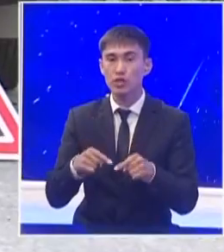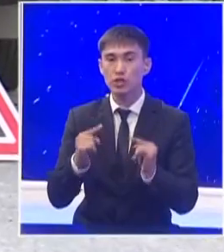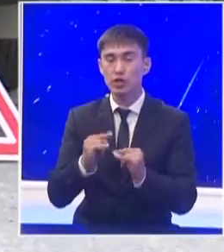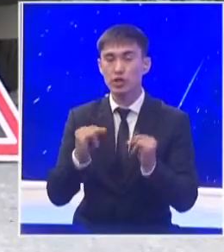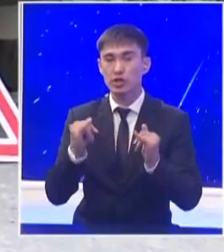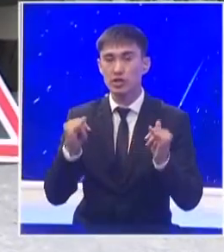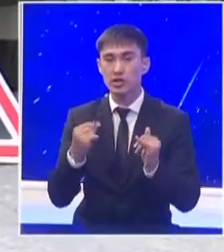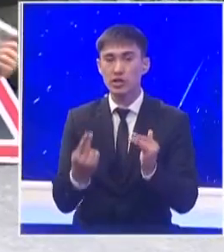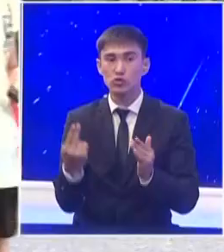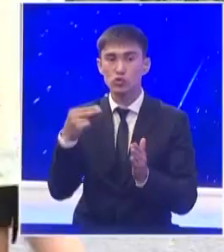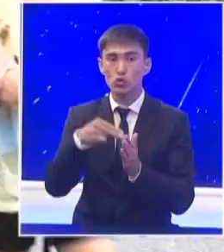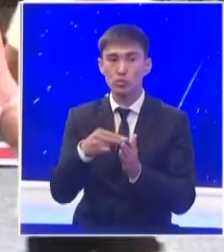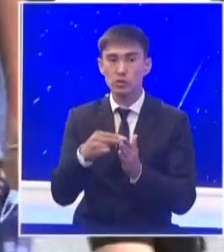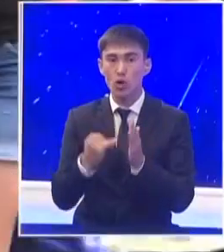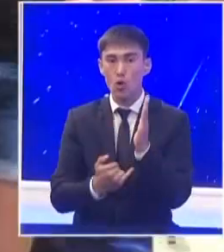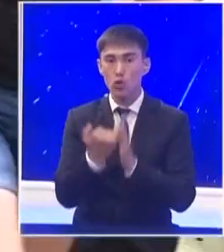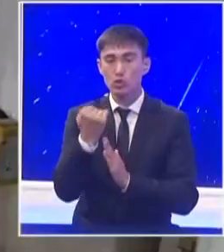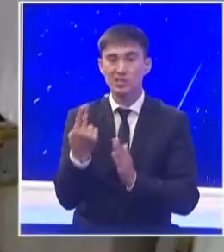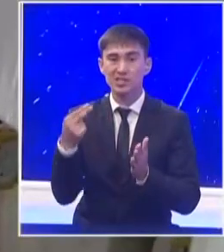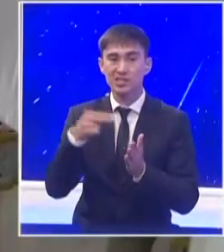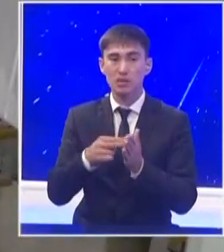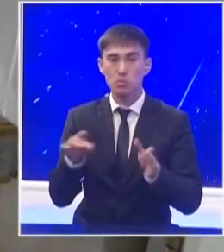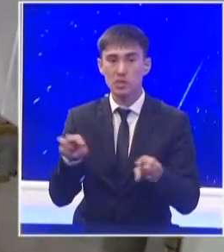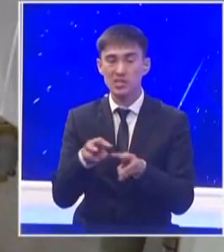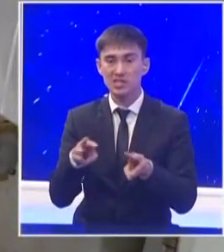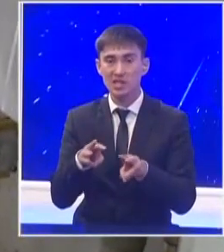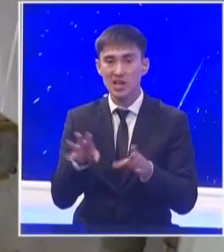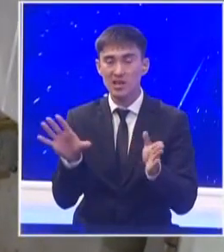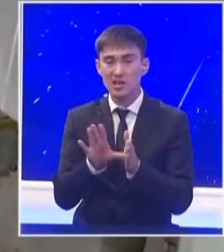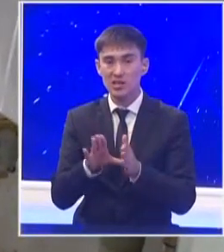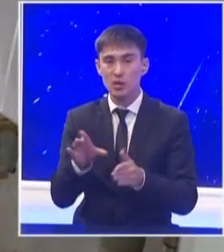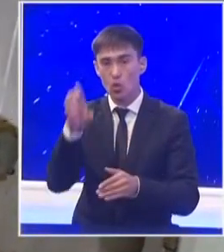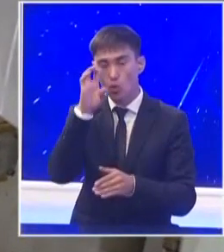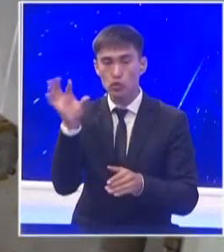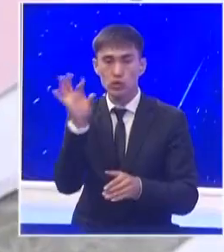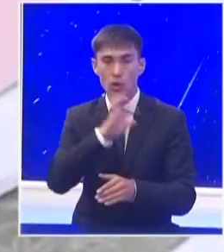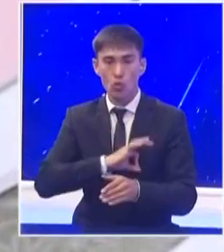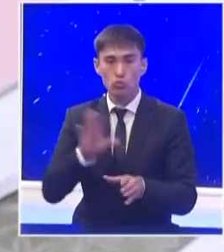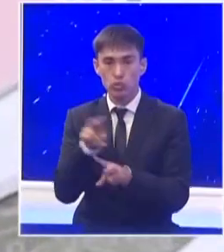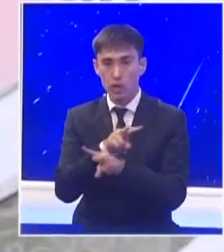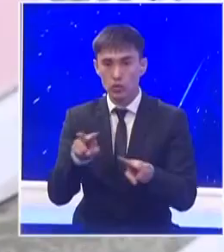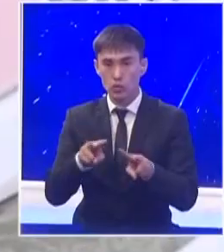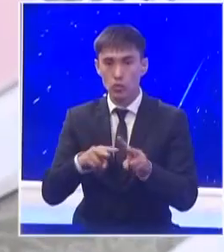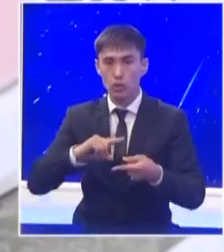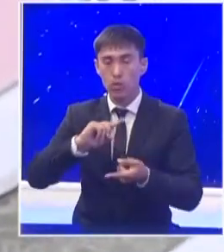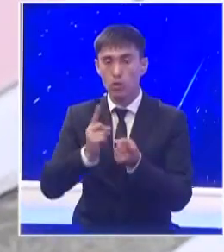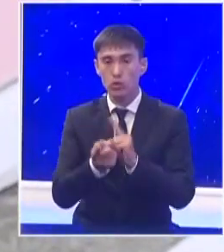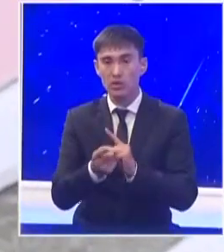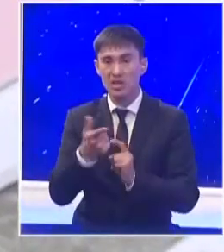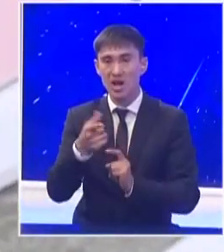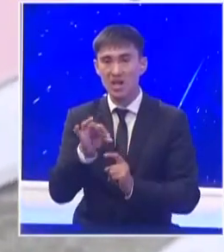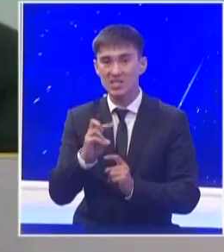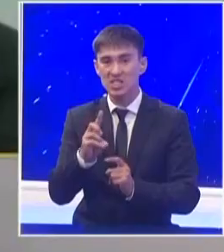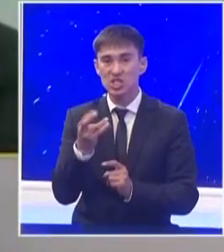Во избежание резкого роста цен Министерством энергетики совместно с Комитетом госдоходов будут контролироваться оборот сжиженного нефтяного